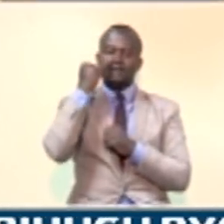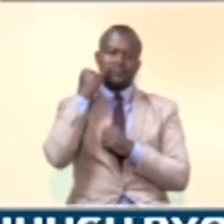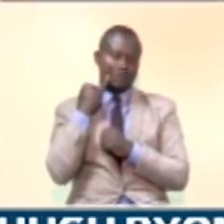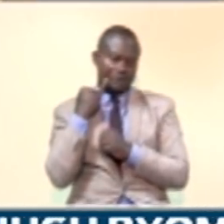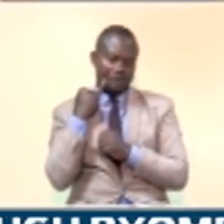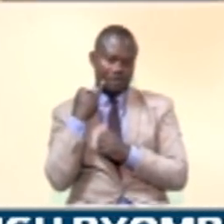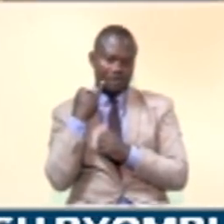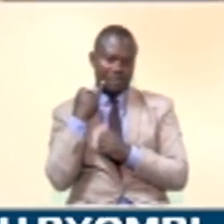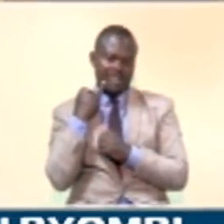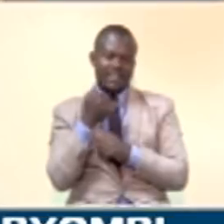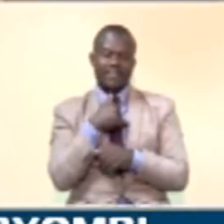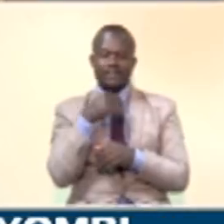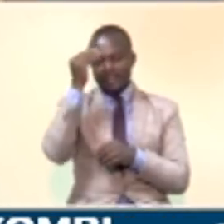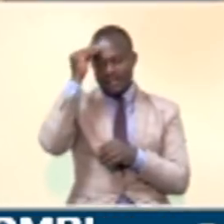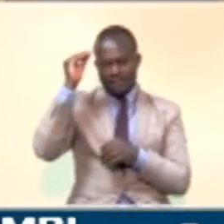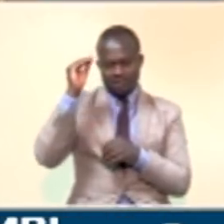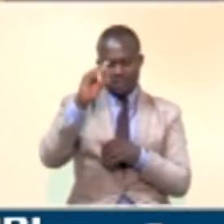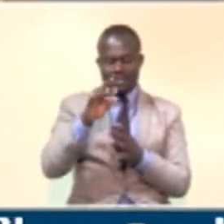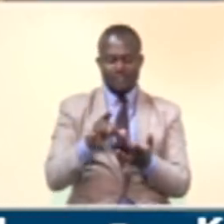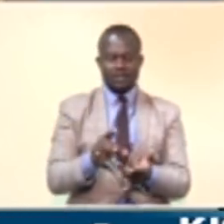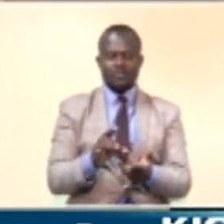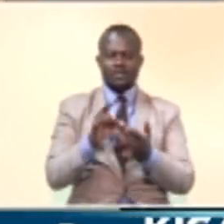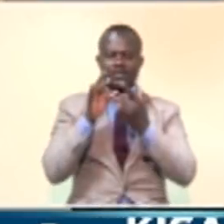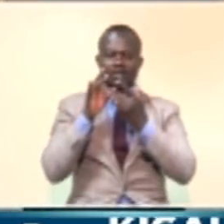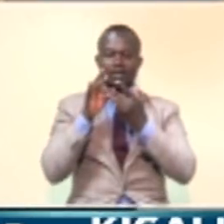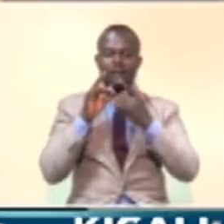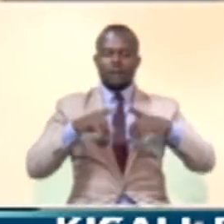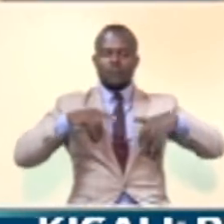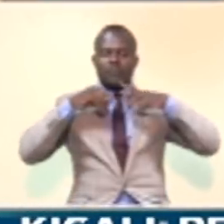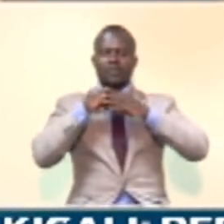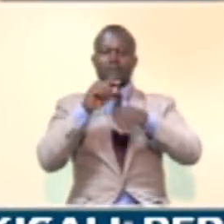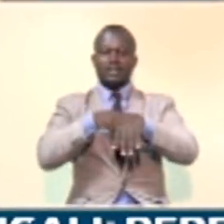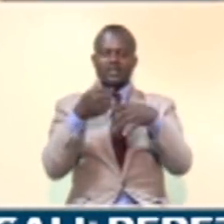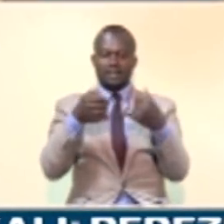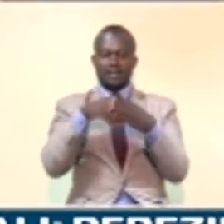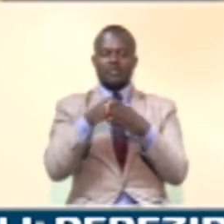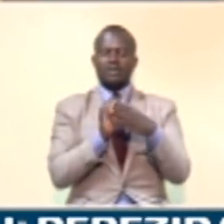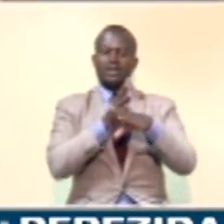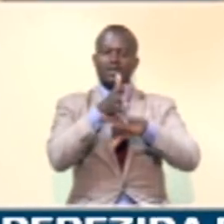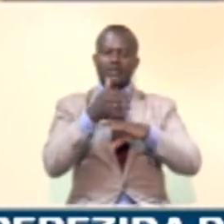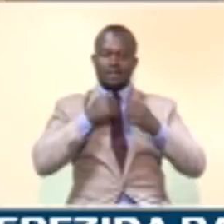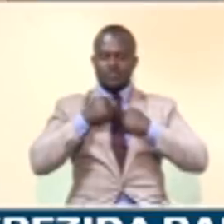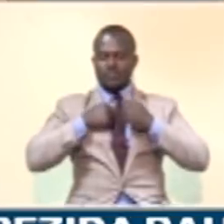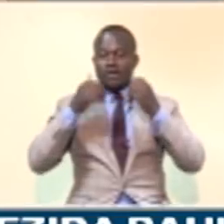cyane ifite ubutumwa budasanzwe kuba muri iki gihe birimo n'ibirenze u Rwanda.